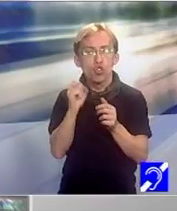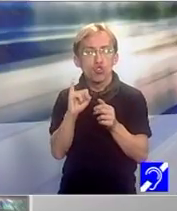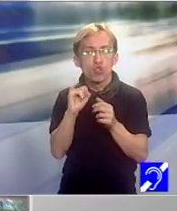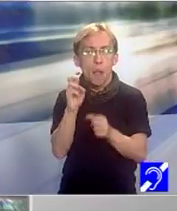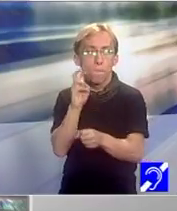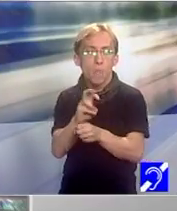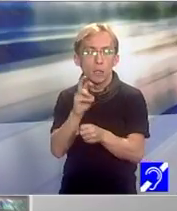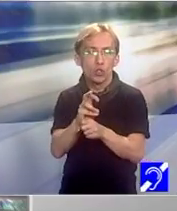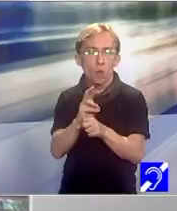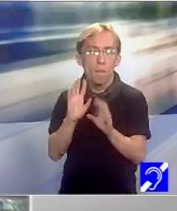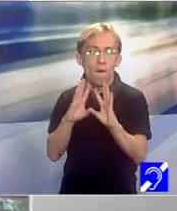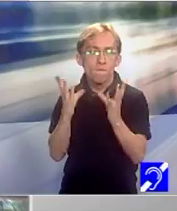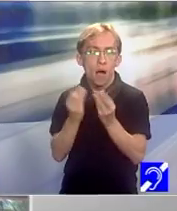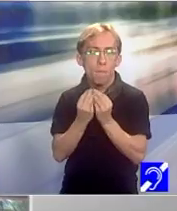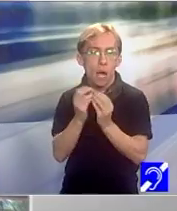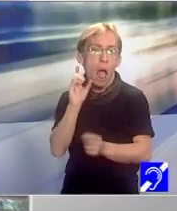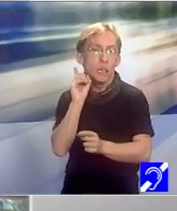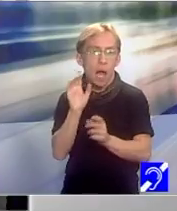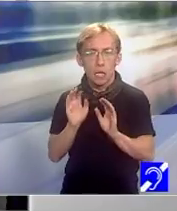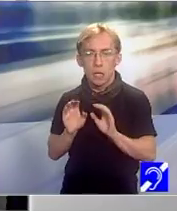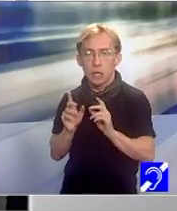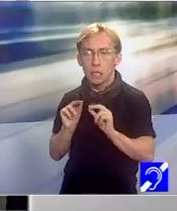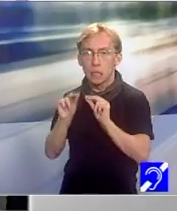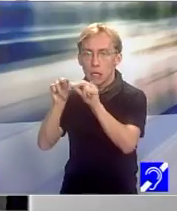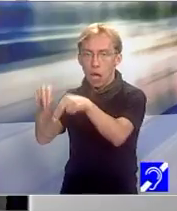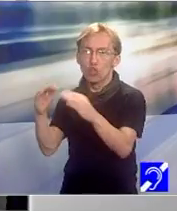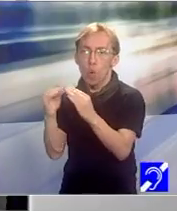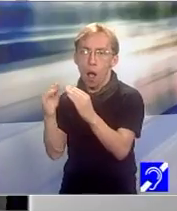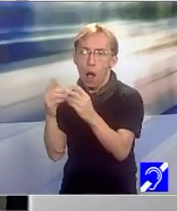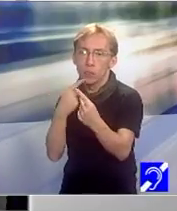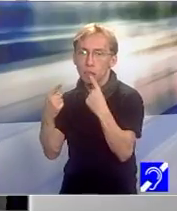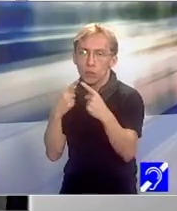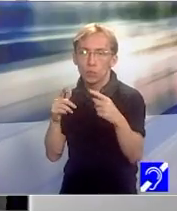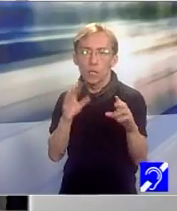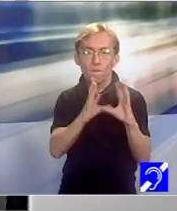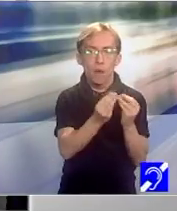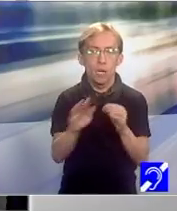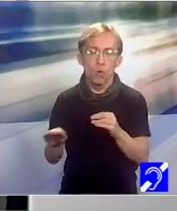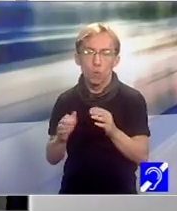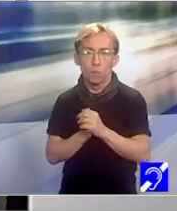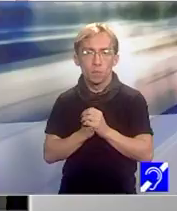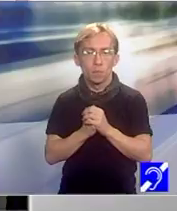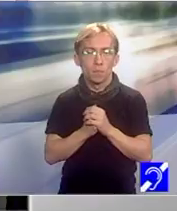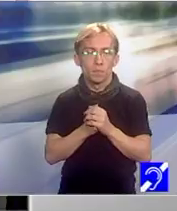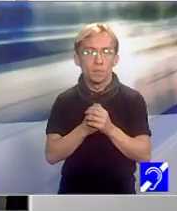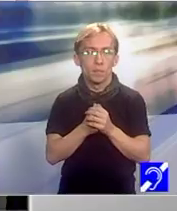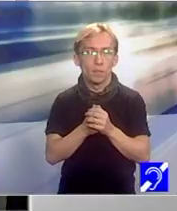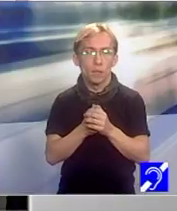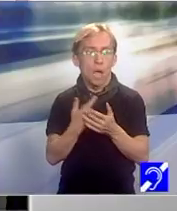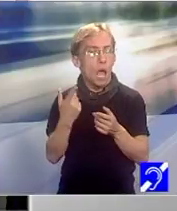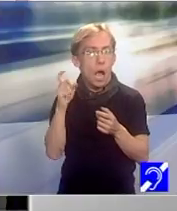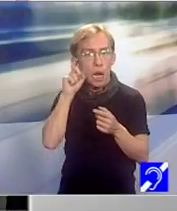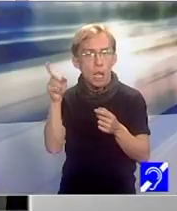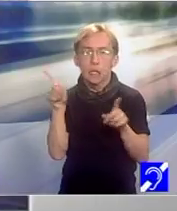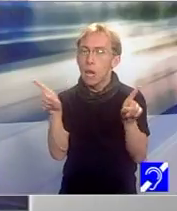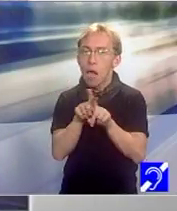că după aia, acasă când ajung sau în familie sau unde merg ei, pot să implementeze toate lucrurile discutate acolo. Cred că la fel de bine